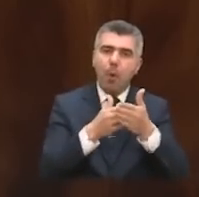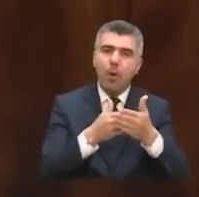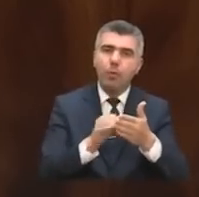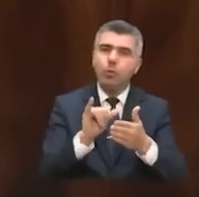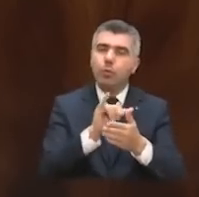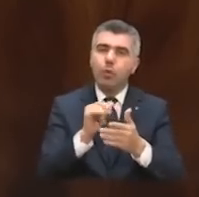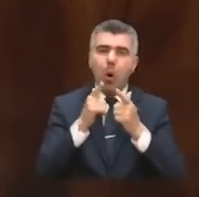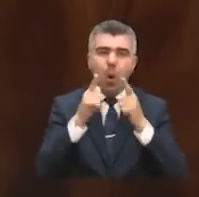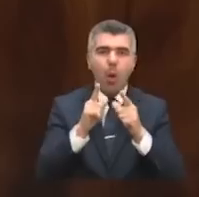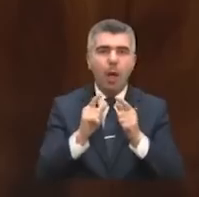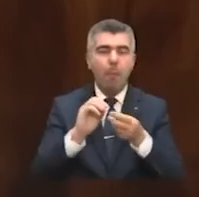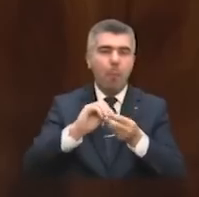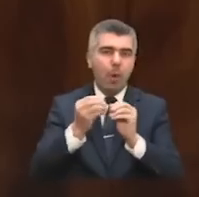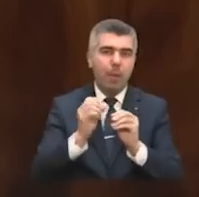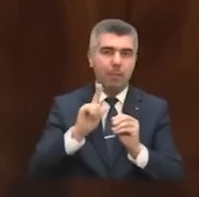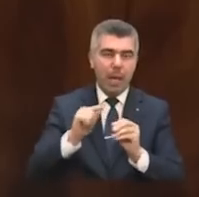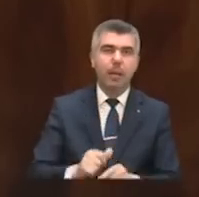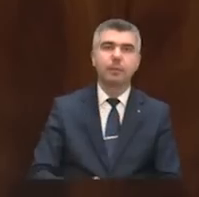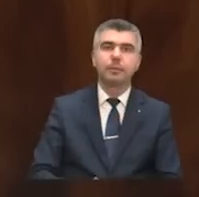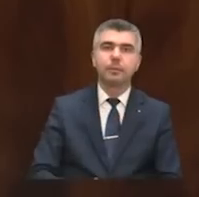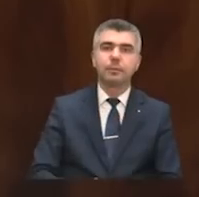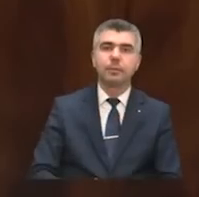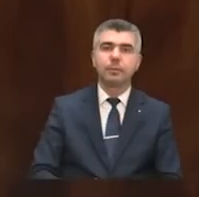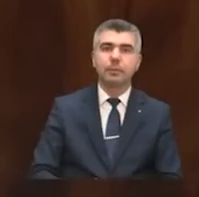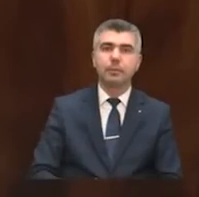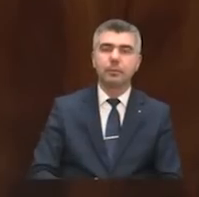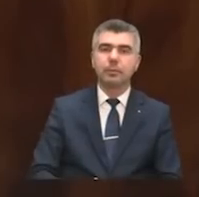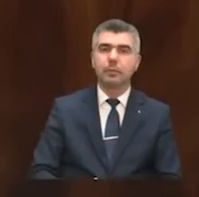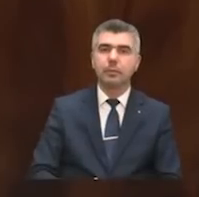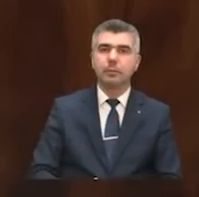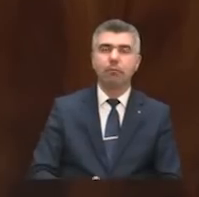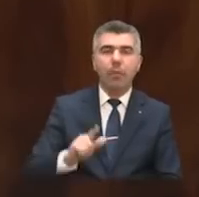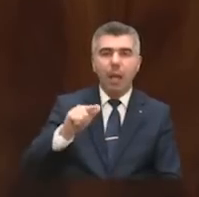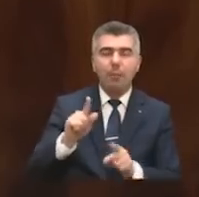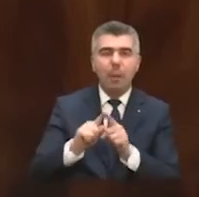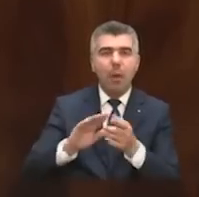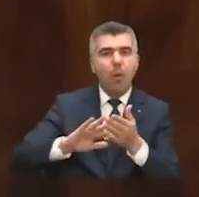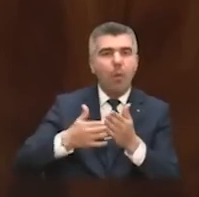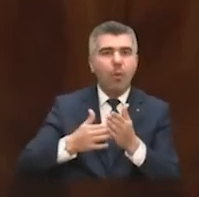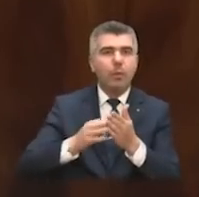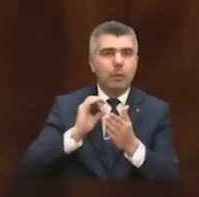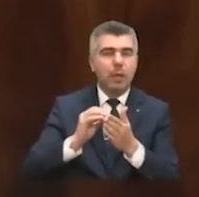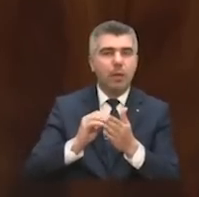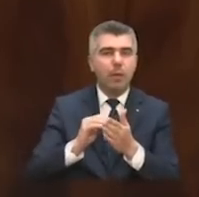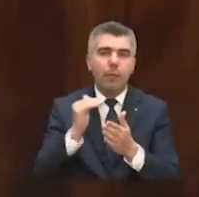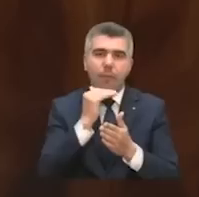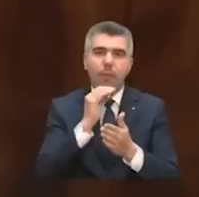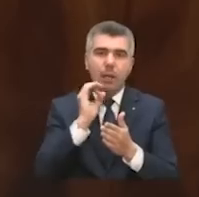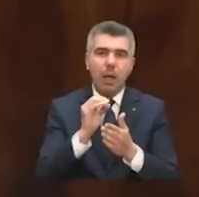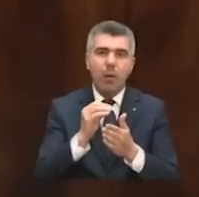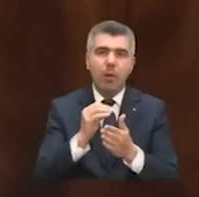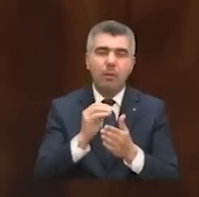ديال اللغه، وعرفتوا كيفاش يعني الامور يعني كانت لا بريسيون باش يدوز داكشي كما بغاو